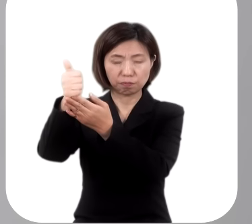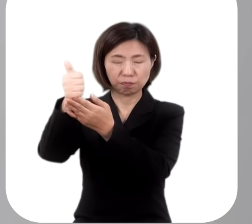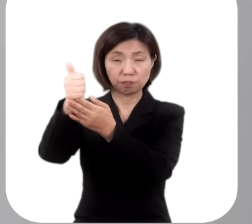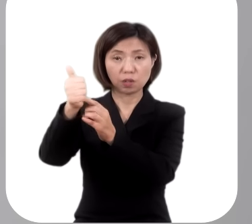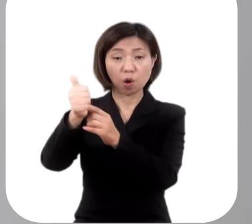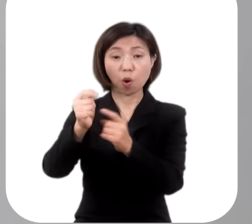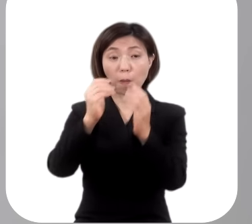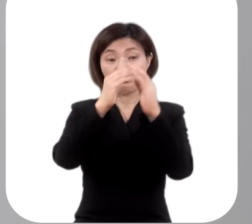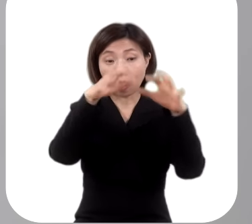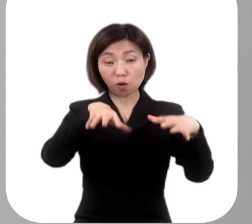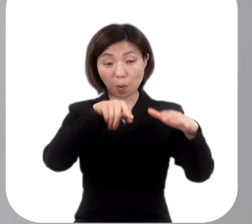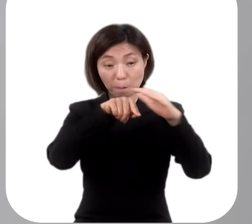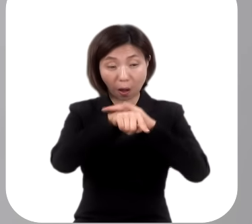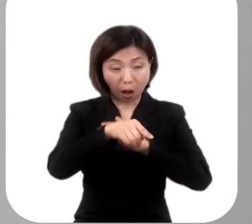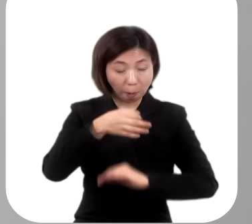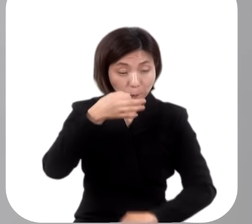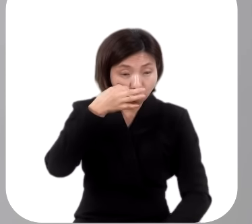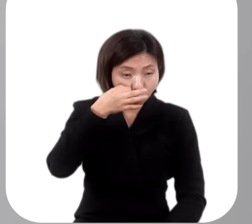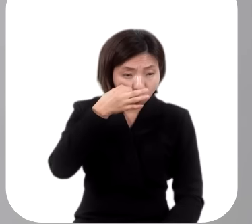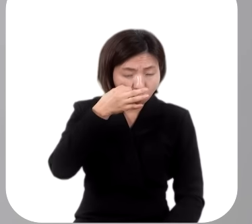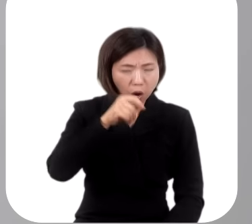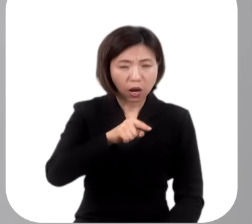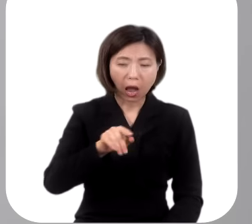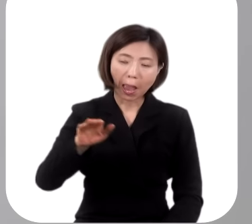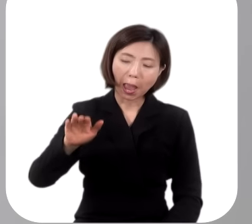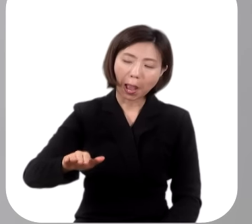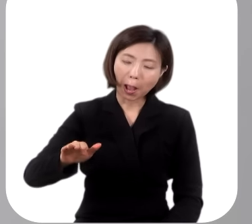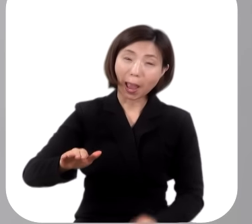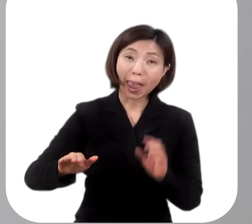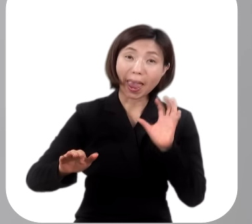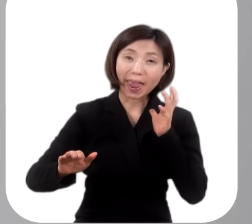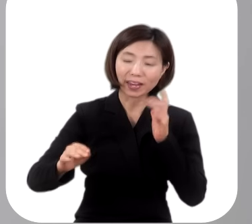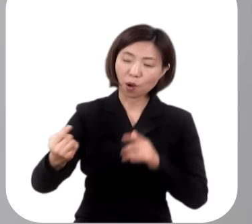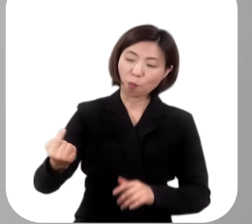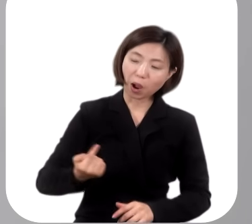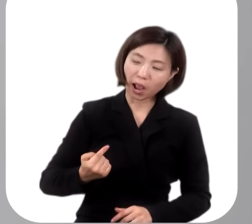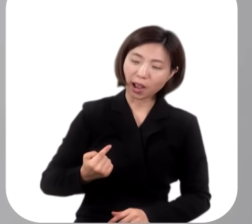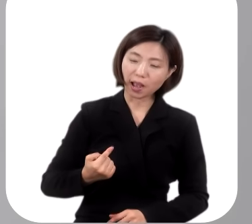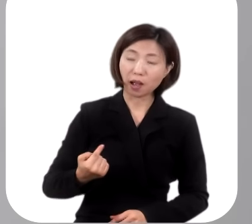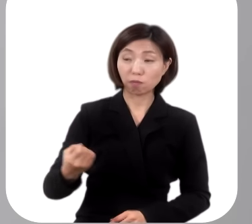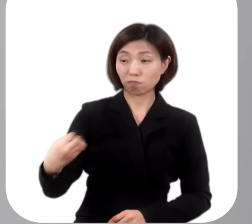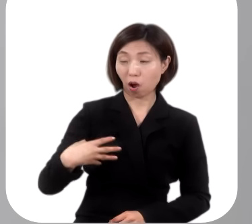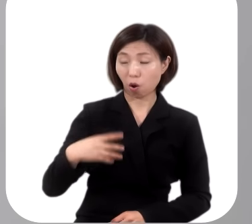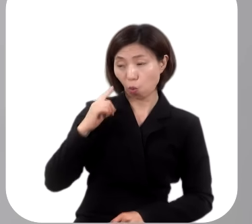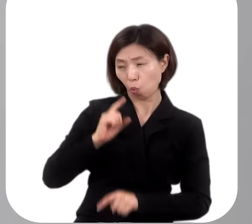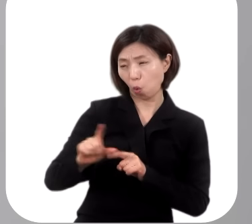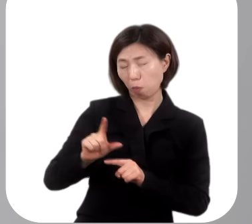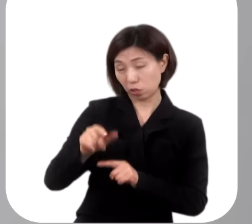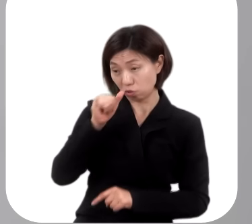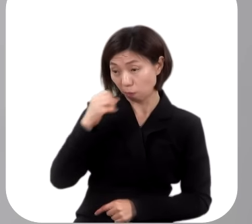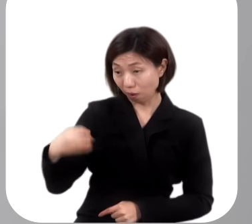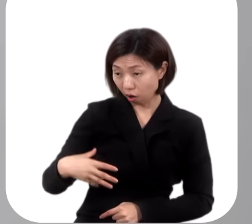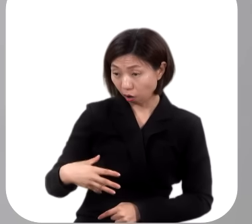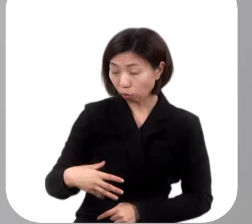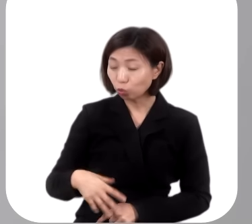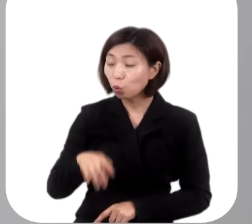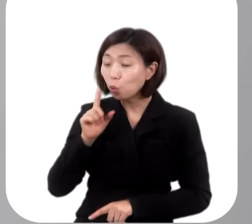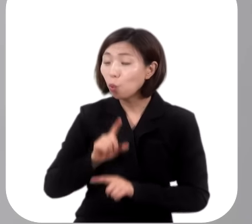부처님 어떤 마을에 갔는데 조그만 어린아이가 찾아와가지고 저 고민 있어요